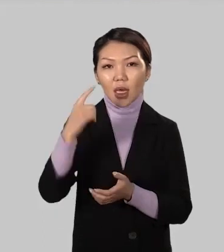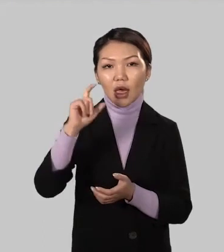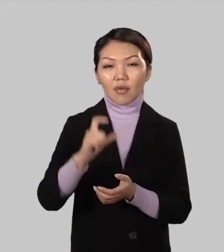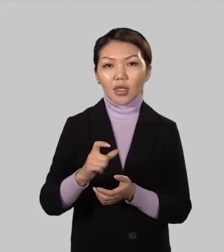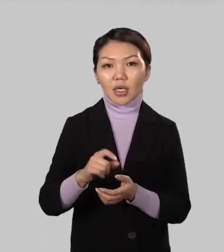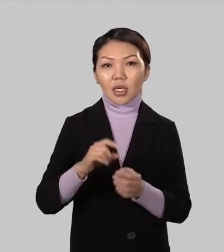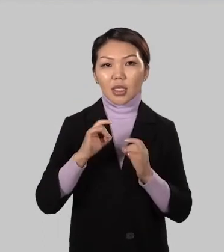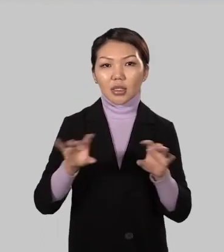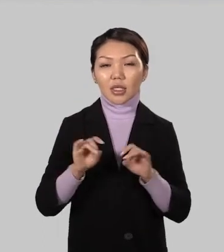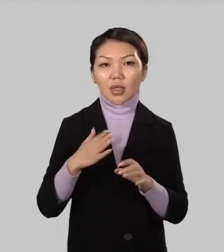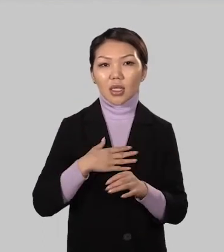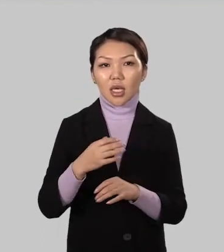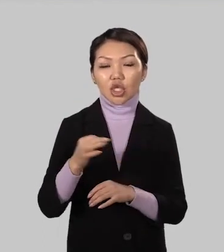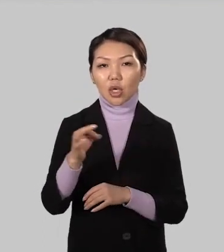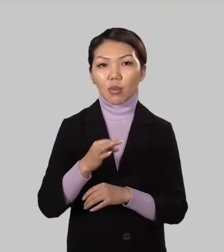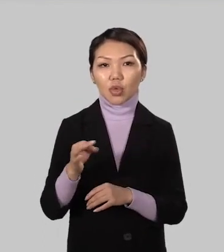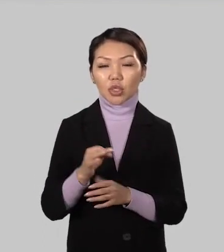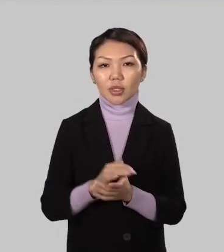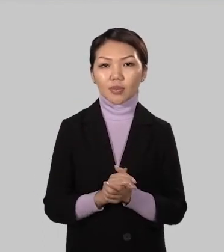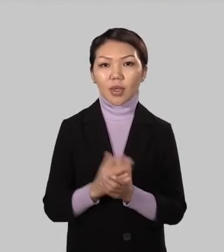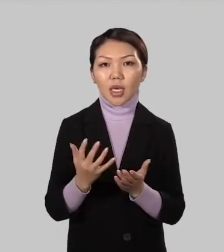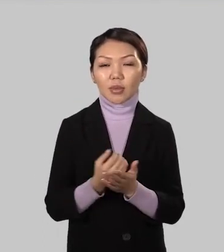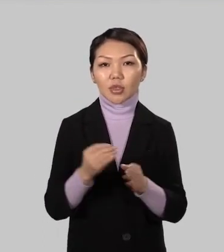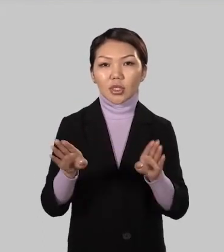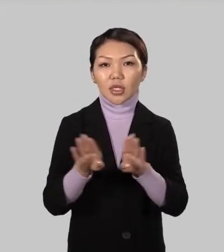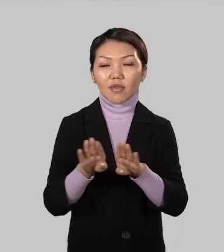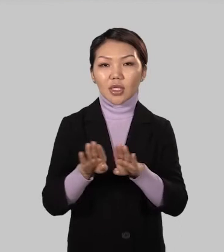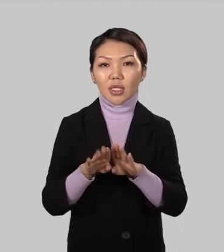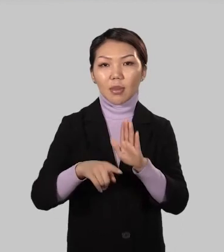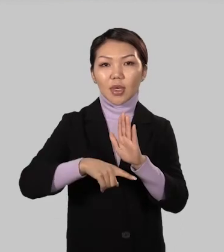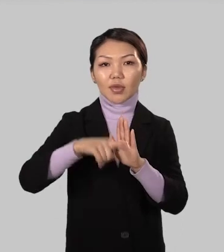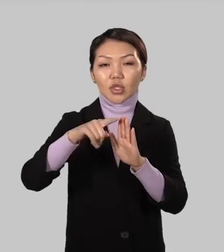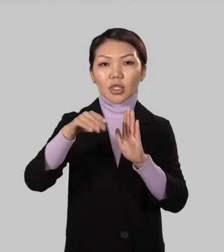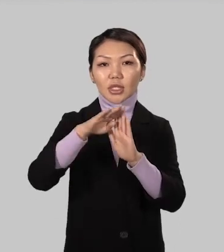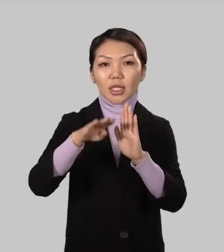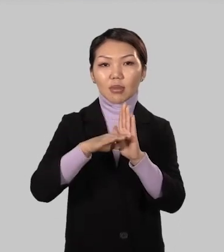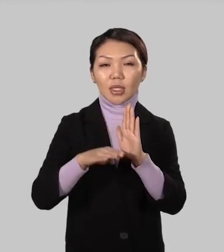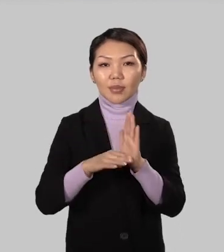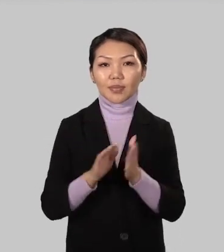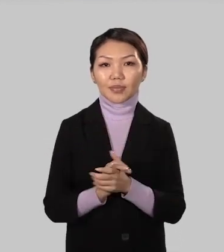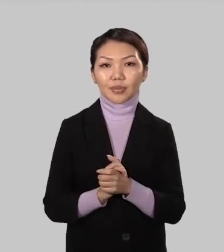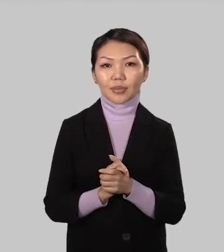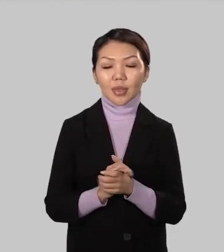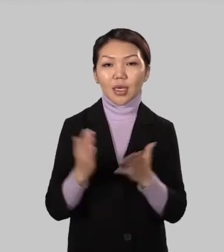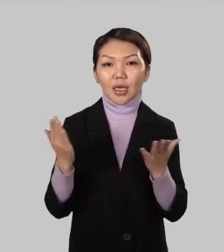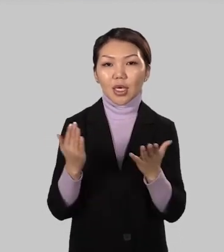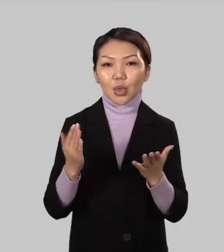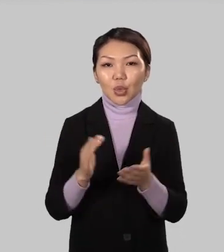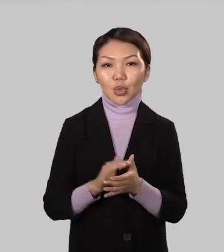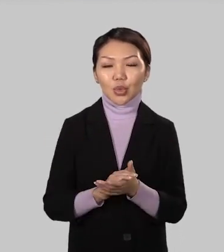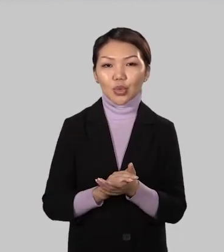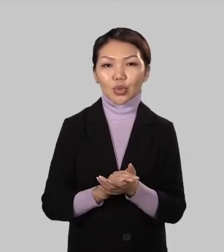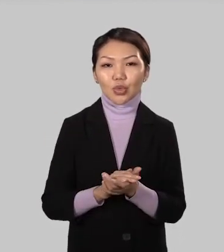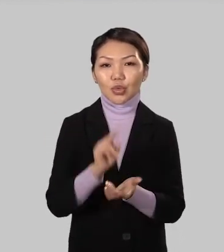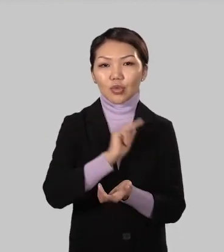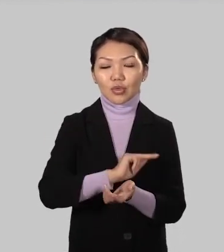отметим имена прилагательные форме сравнительной и превосходной степени какую роль